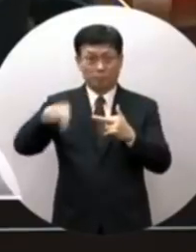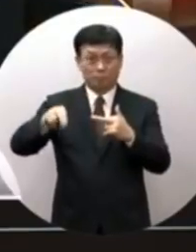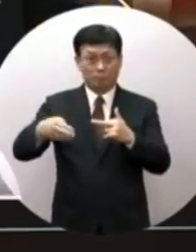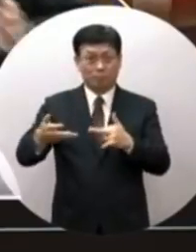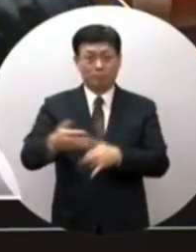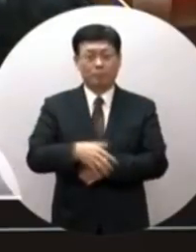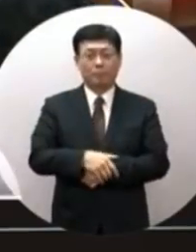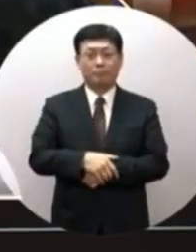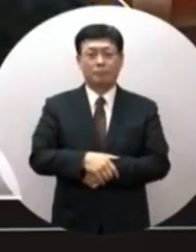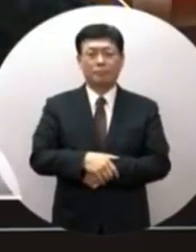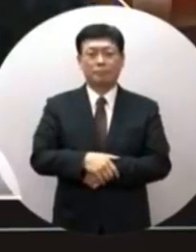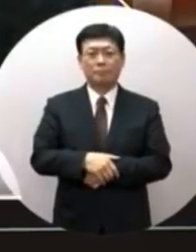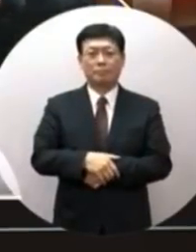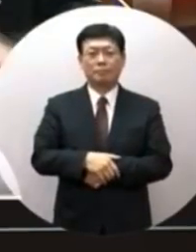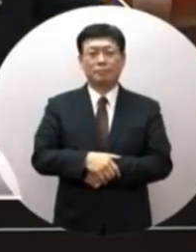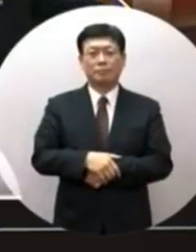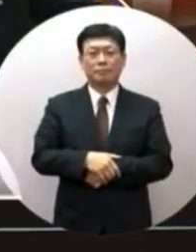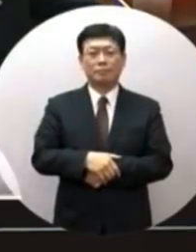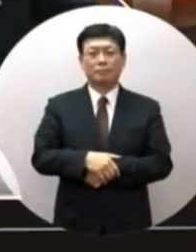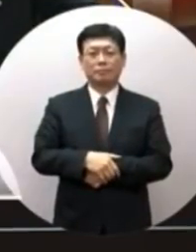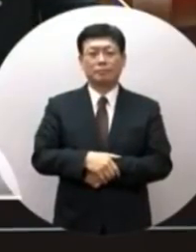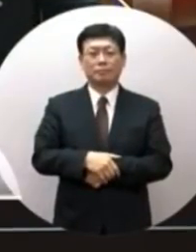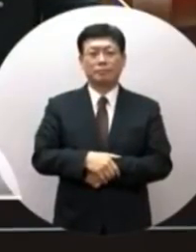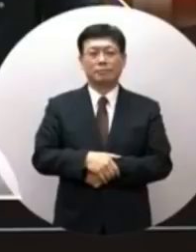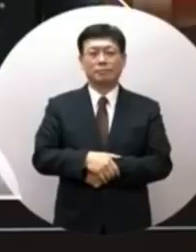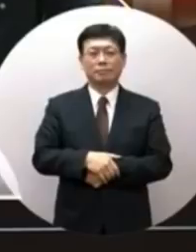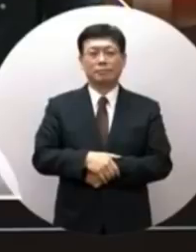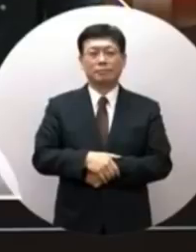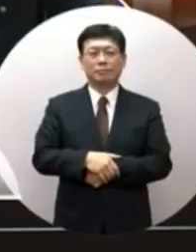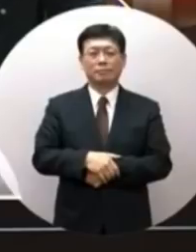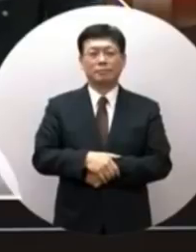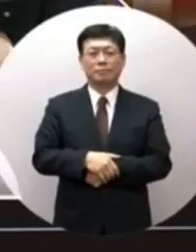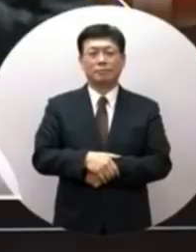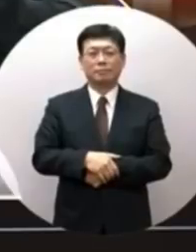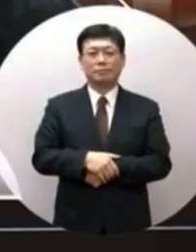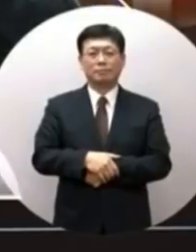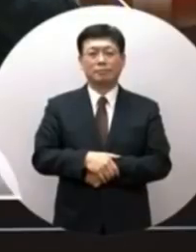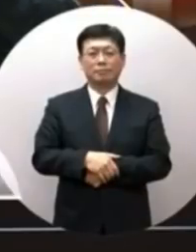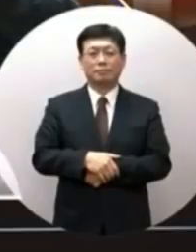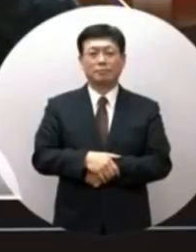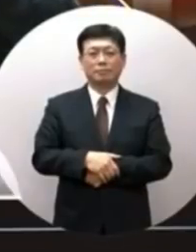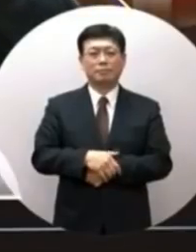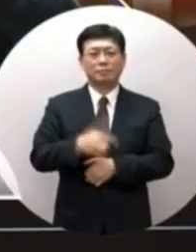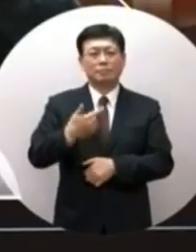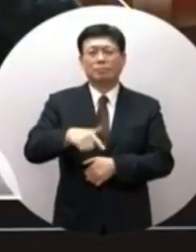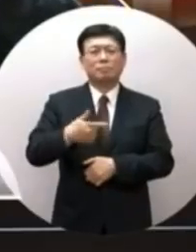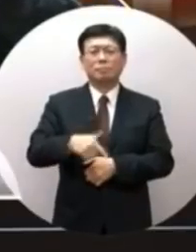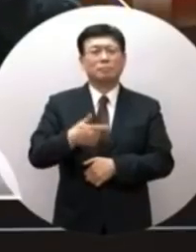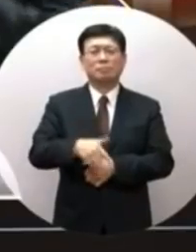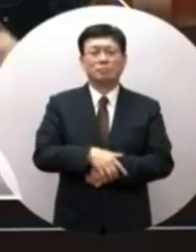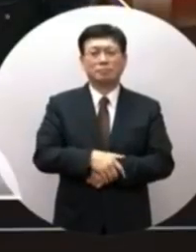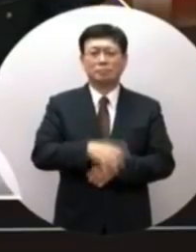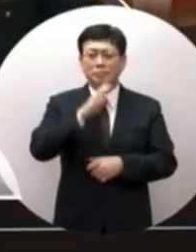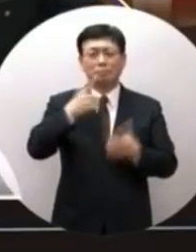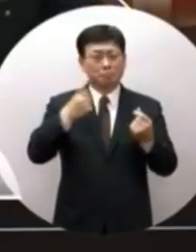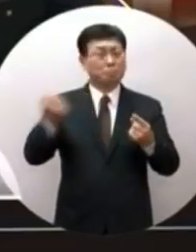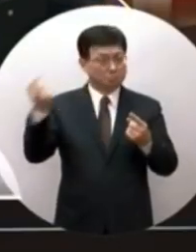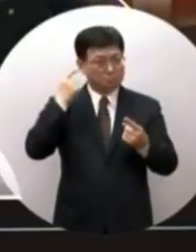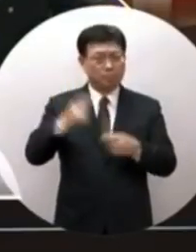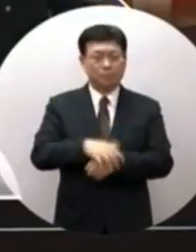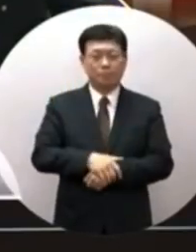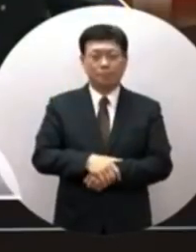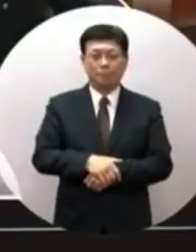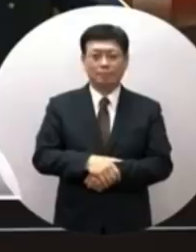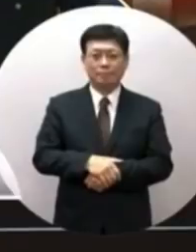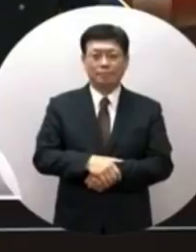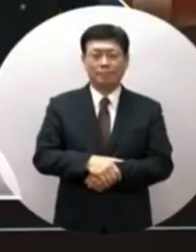吗？ 不用你是做你啊，拢直通的呢，伊拢知呀。 都打发来消息。 这人